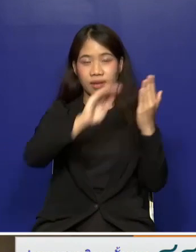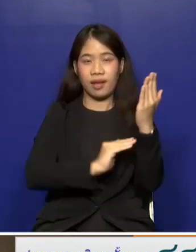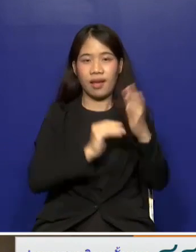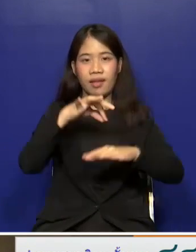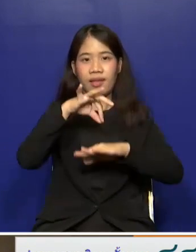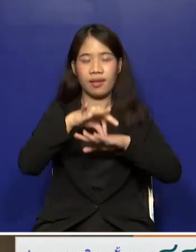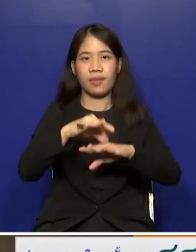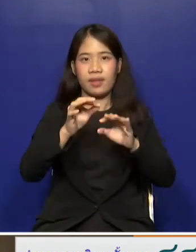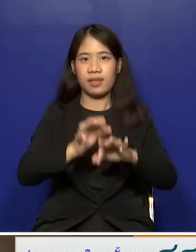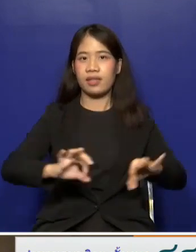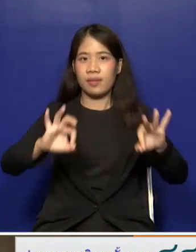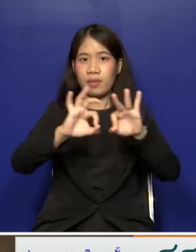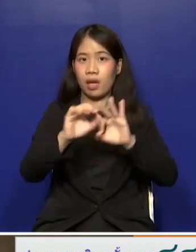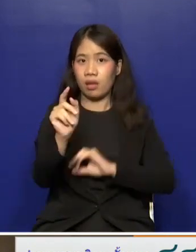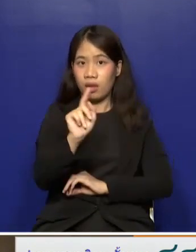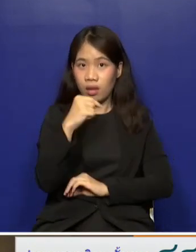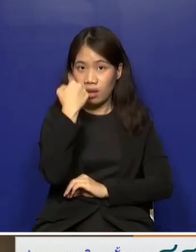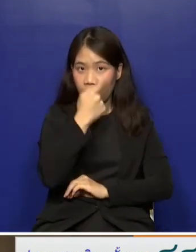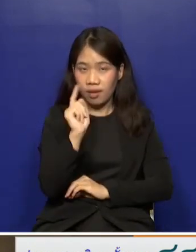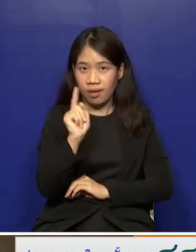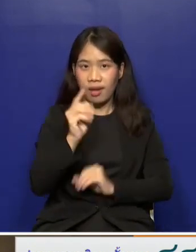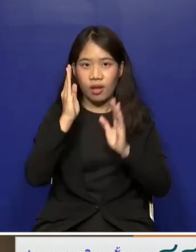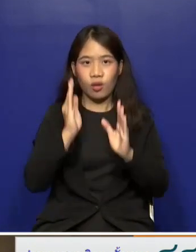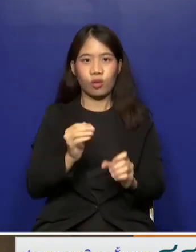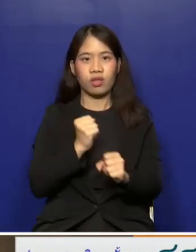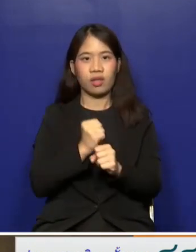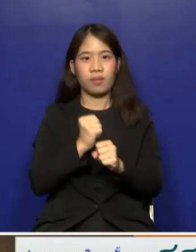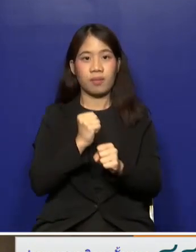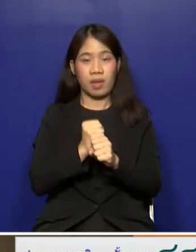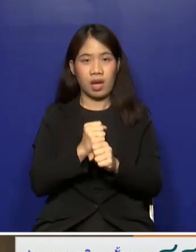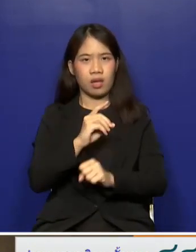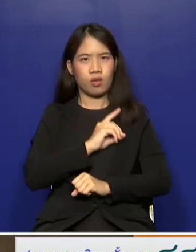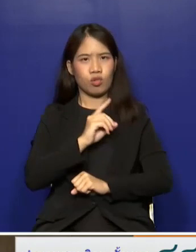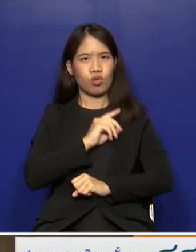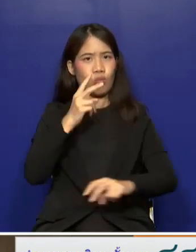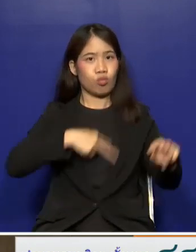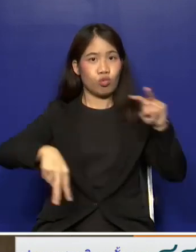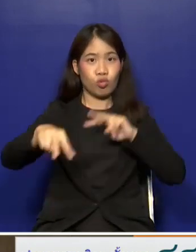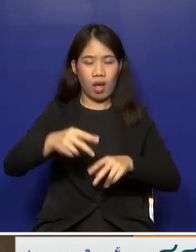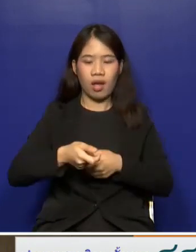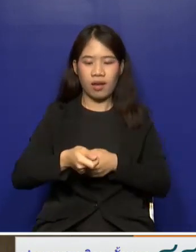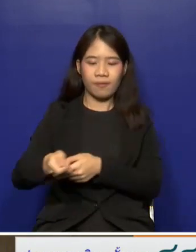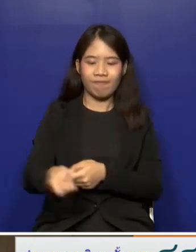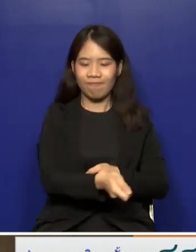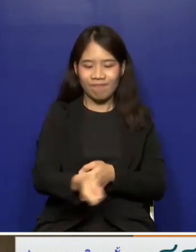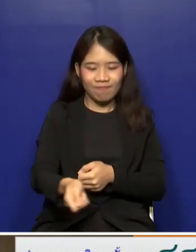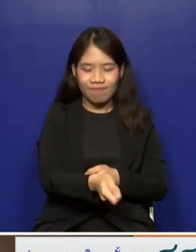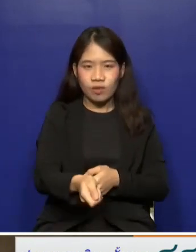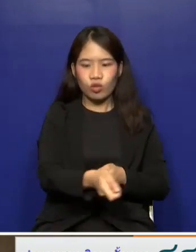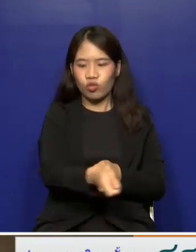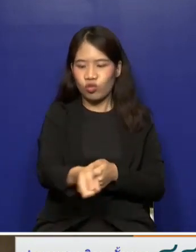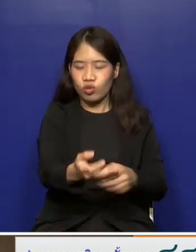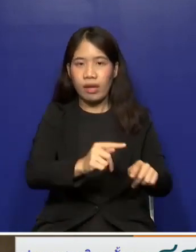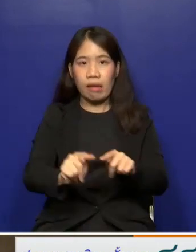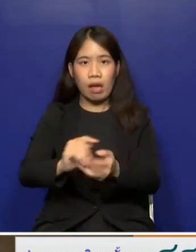ัญตำแหน่งหนึ่ของกงเทมหานครนั่นคอพนักงานฝ่ายรกษาครัผู้ทดูแลรักษาความสะอาดให้กับชาวเมืองหลวงเป็หนาเป็ตา